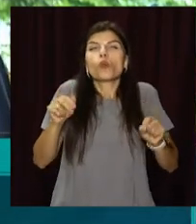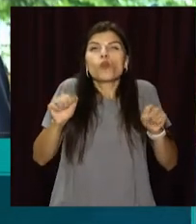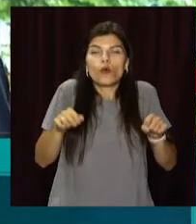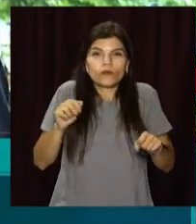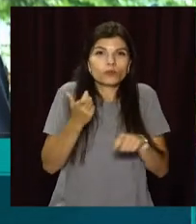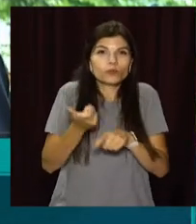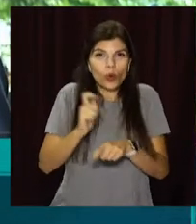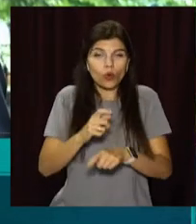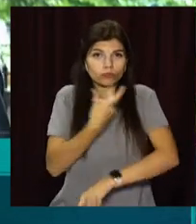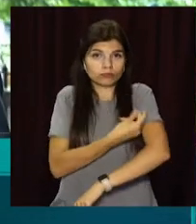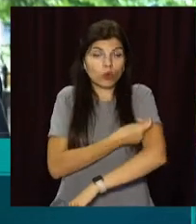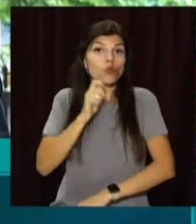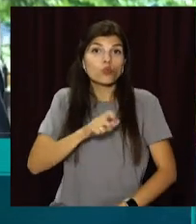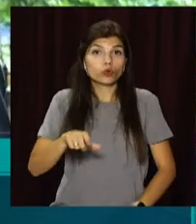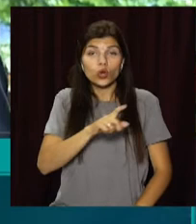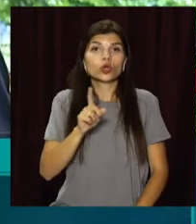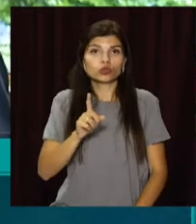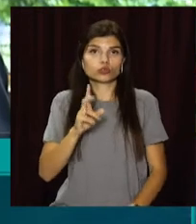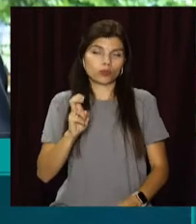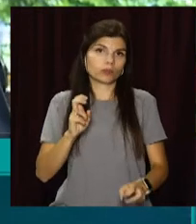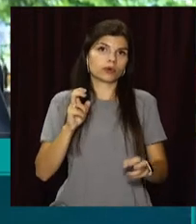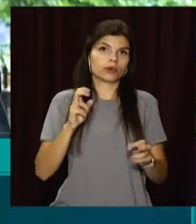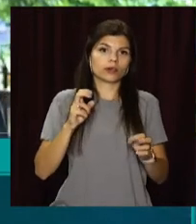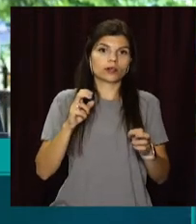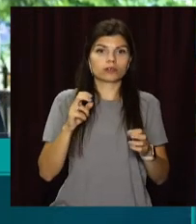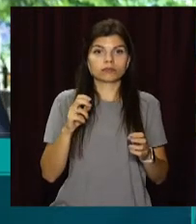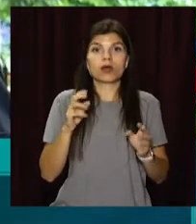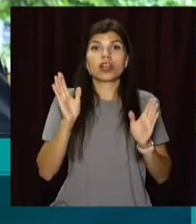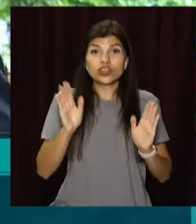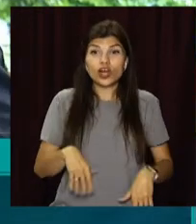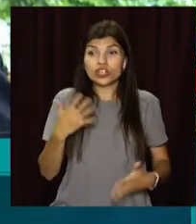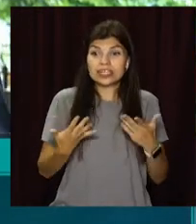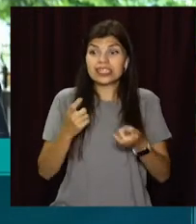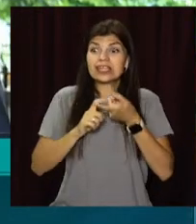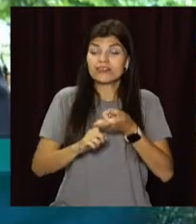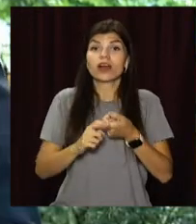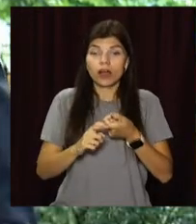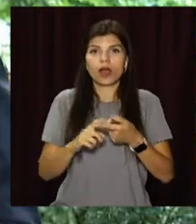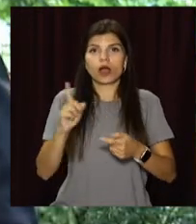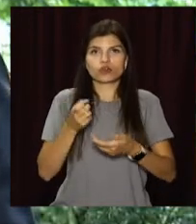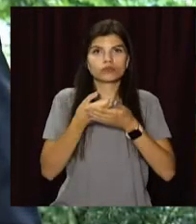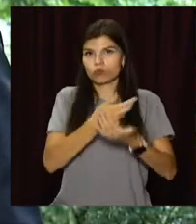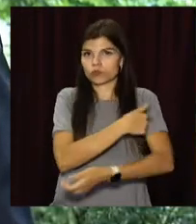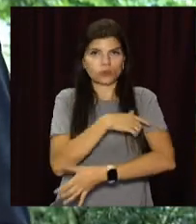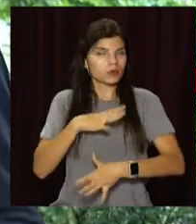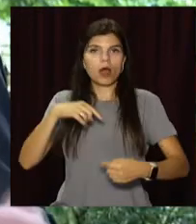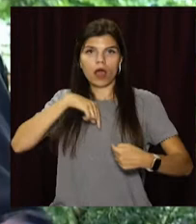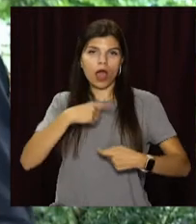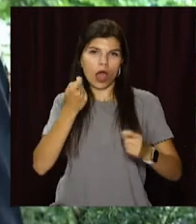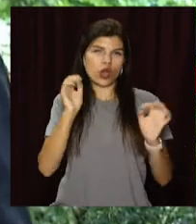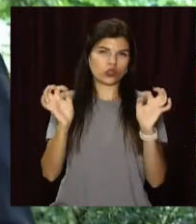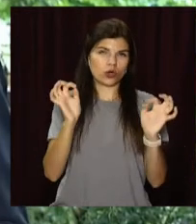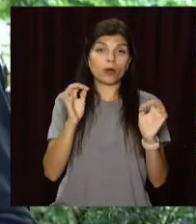українців для того, щоб запобігти, навіть при інфікуваннях, запобігти госпіталізацію до закладів охорони здоров'я.